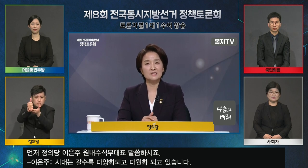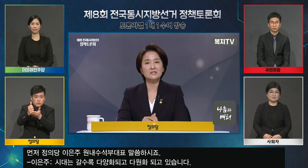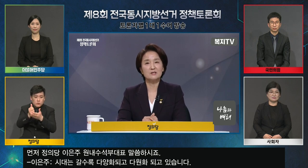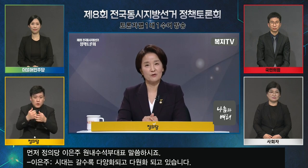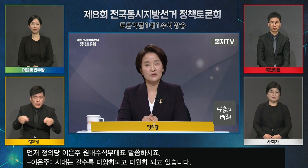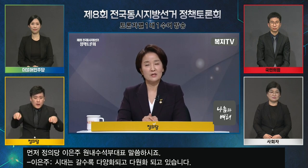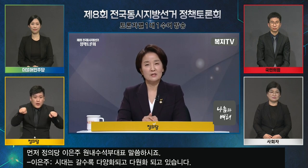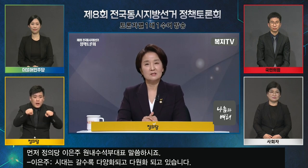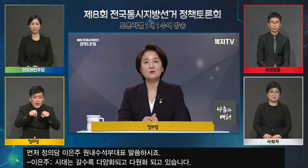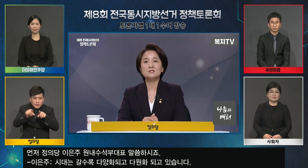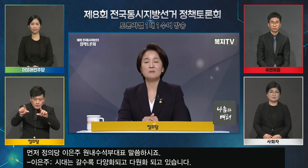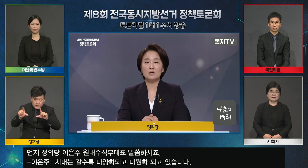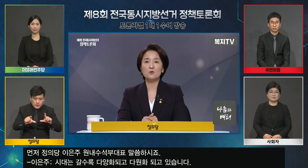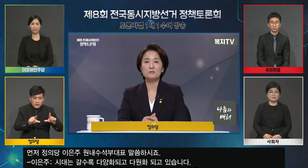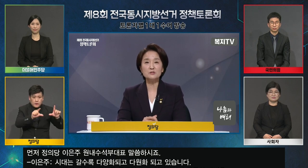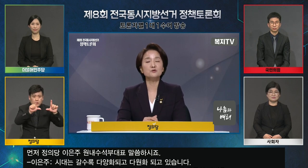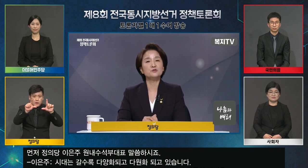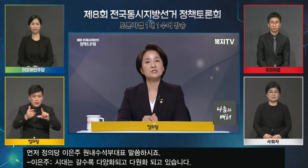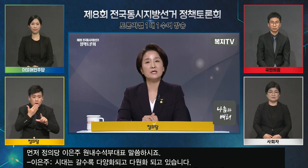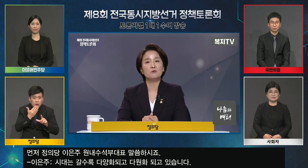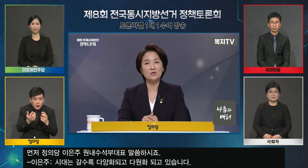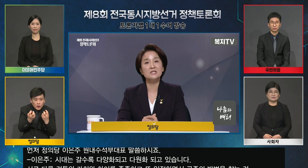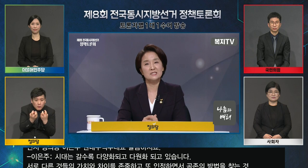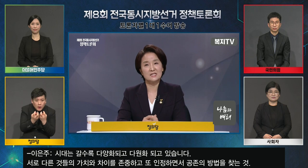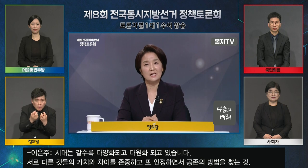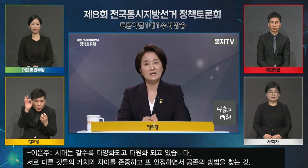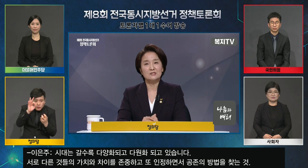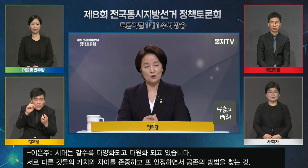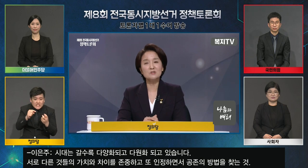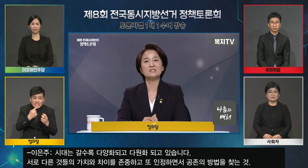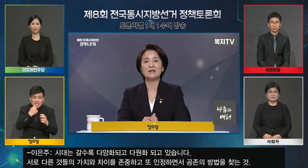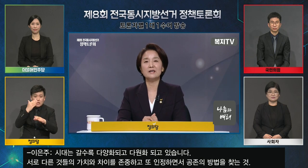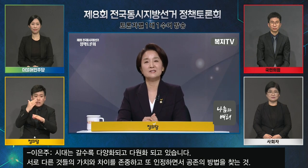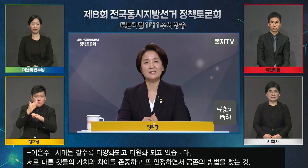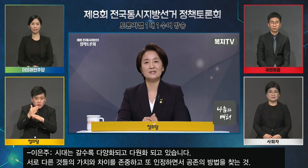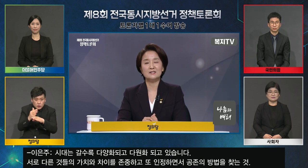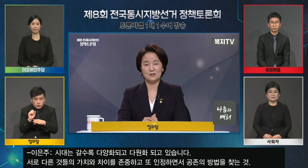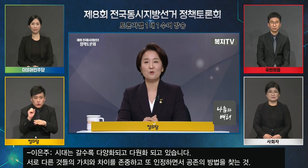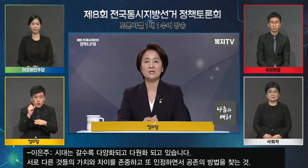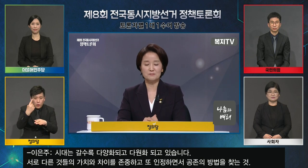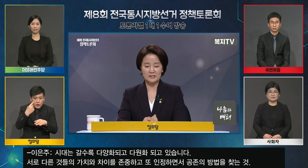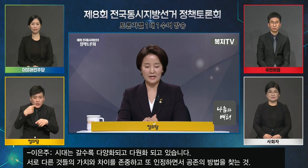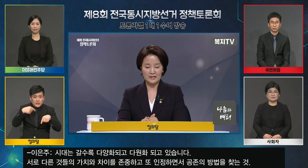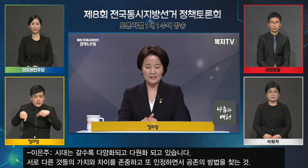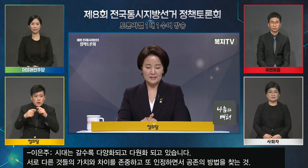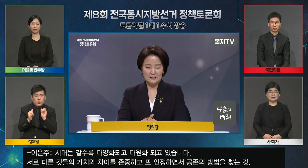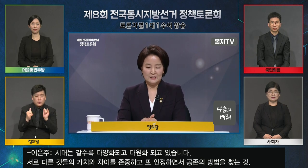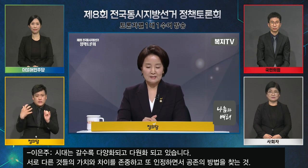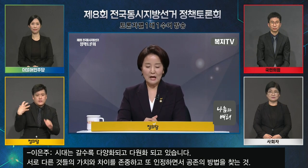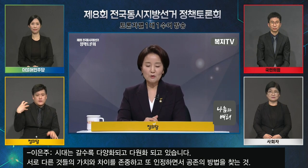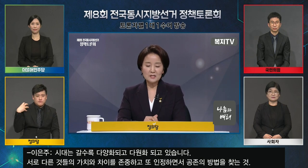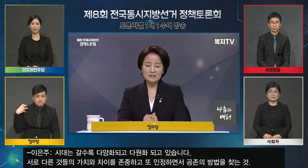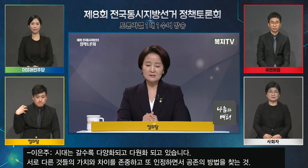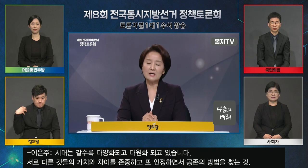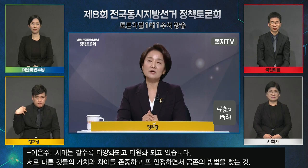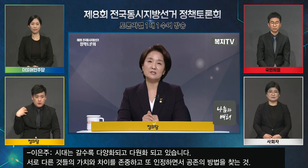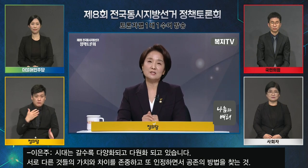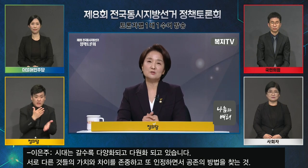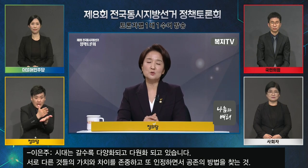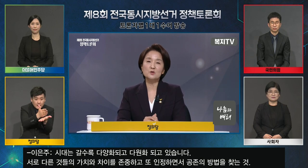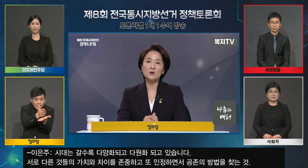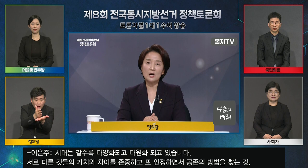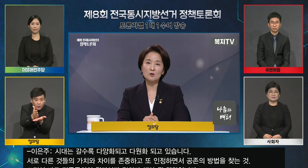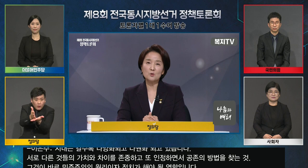방법을 찾는 것, 그것이 바로 민주주의의 원리이자 정치가 해야 될 역할입니다. 다원화된